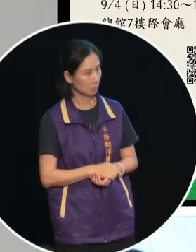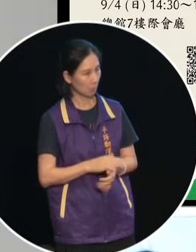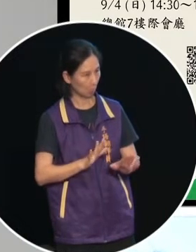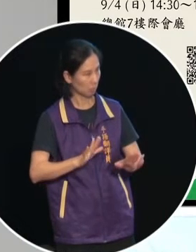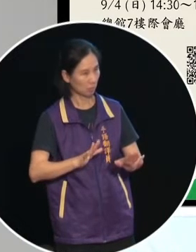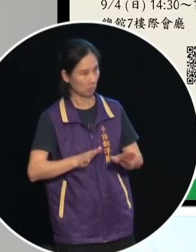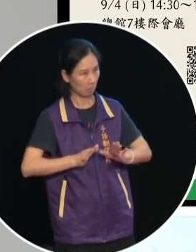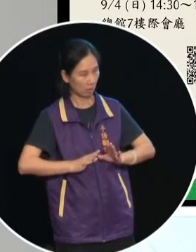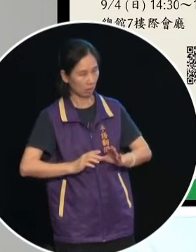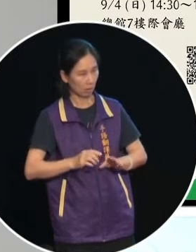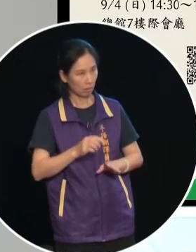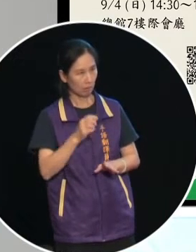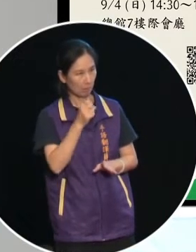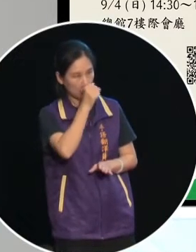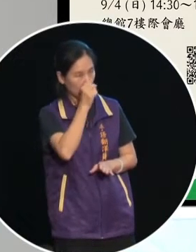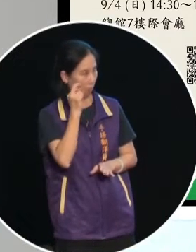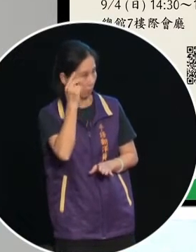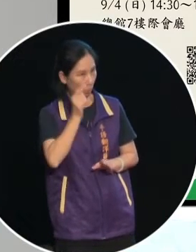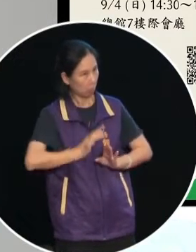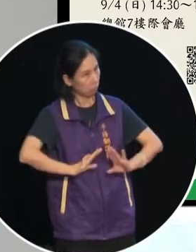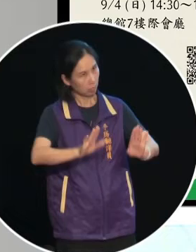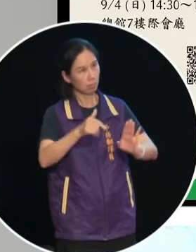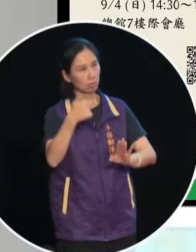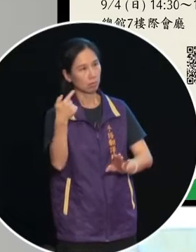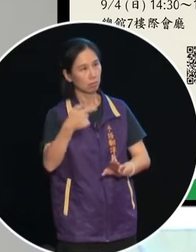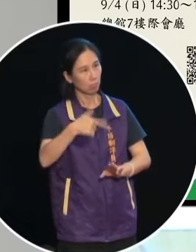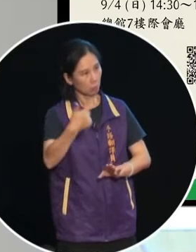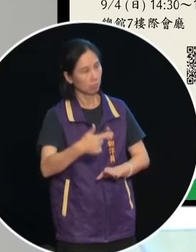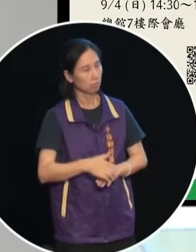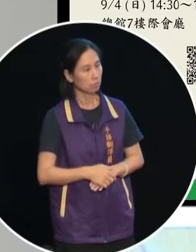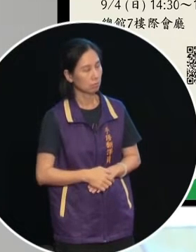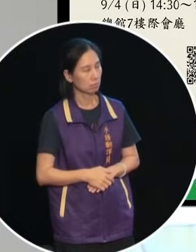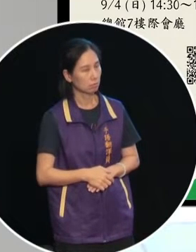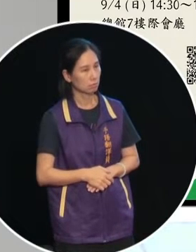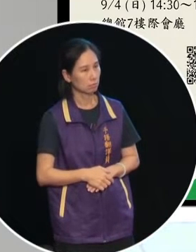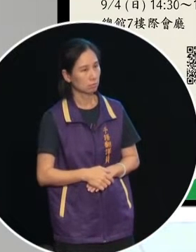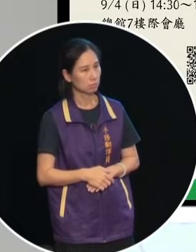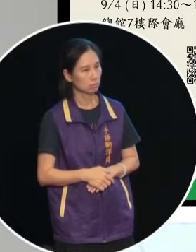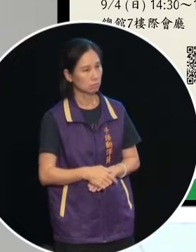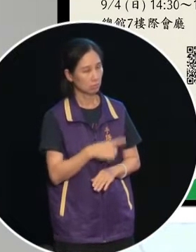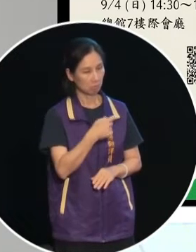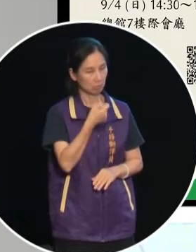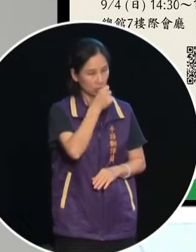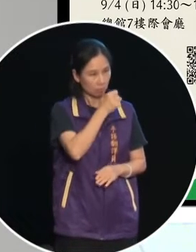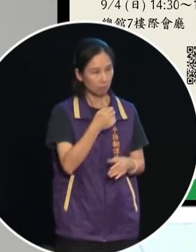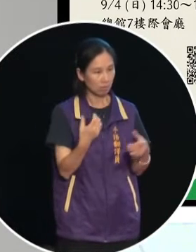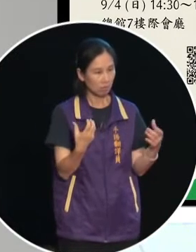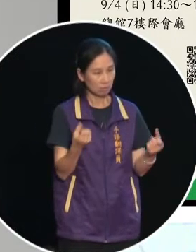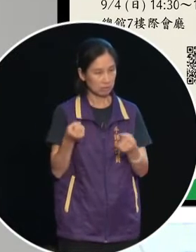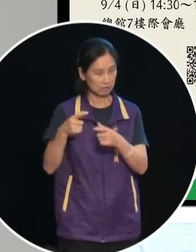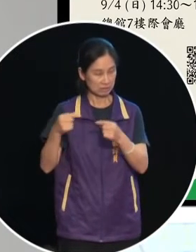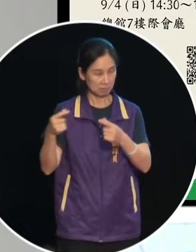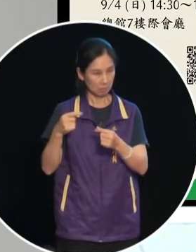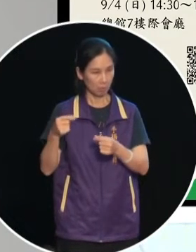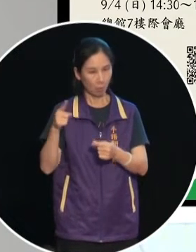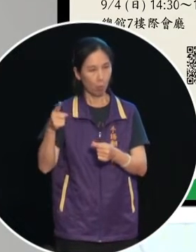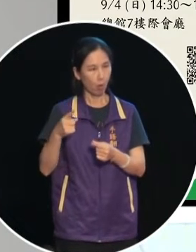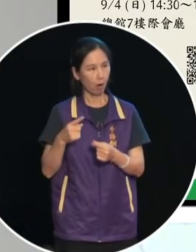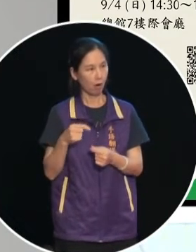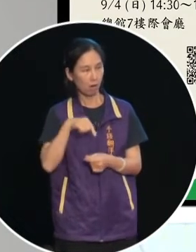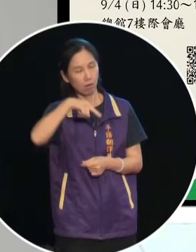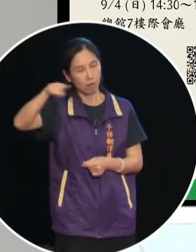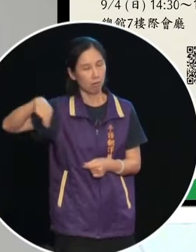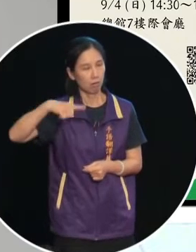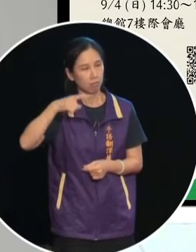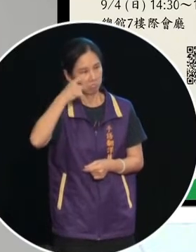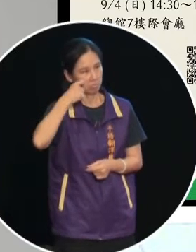快。那么就这个结果，我们从这个数字来看得出来，台湾在日本的名气是